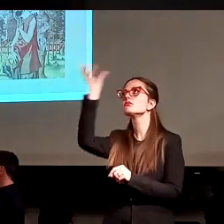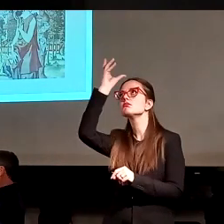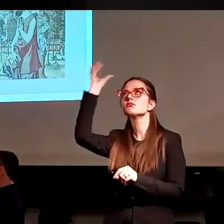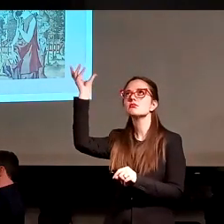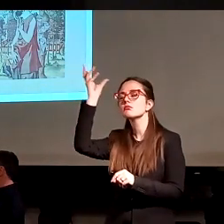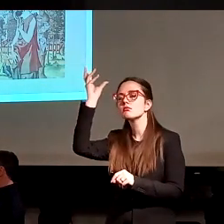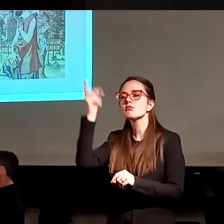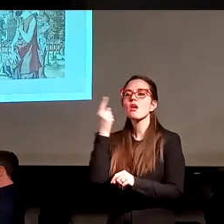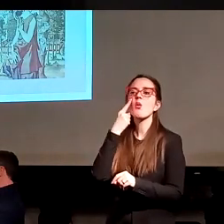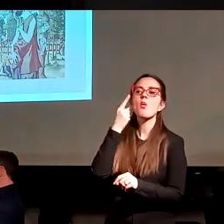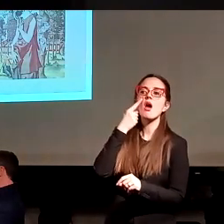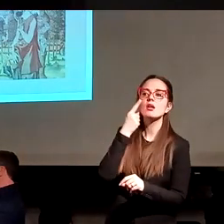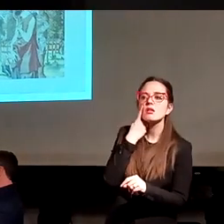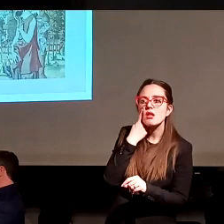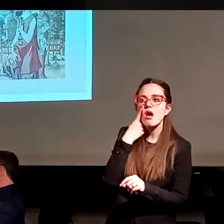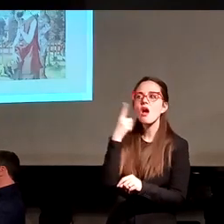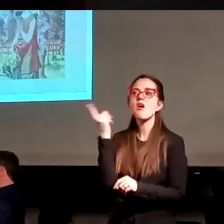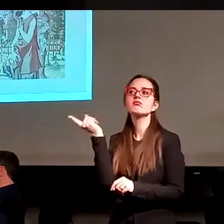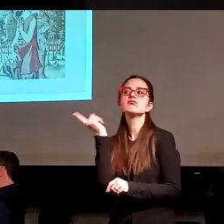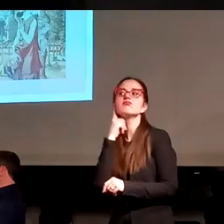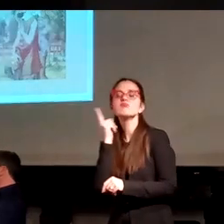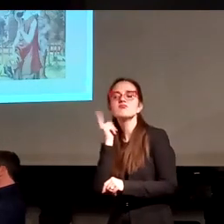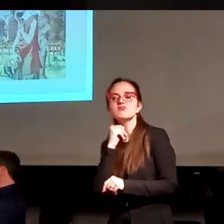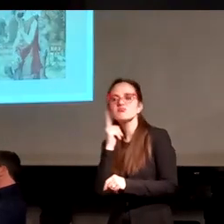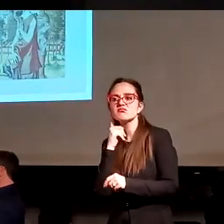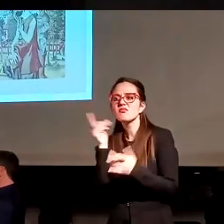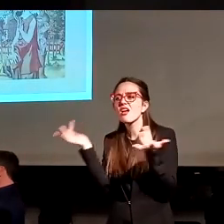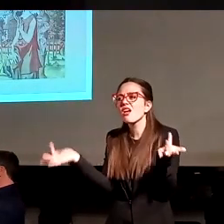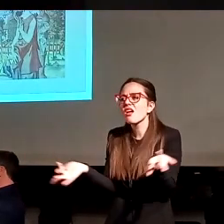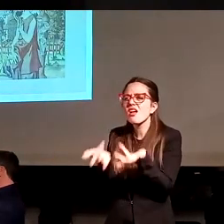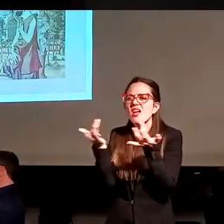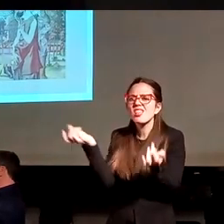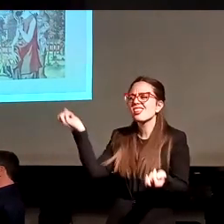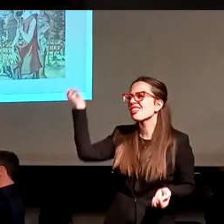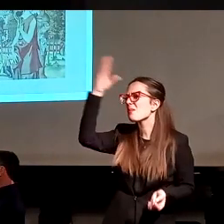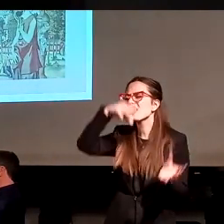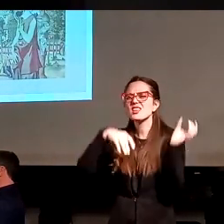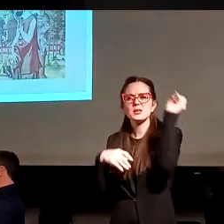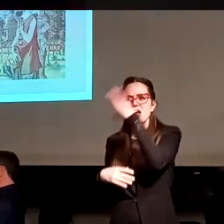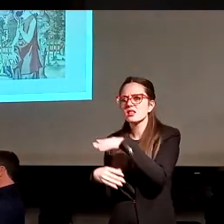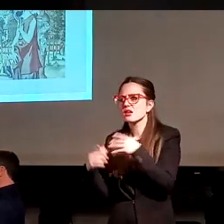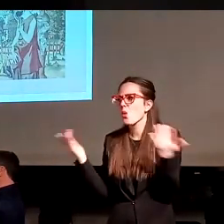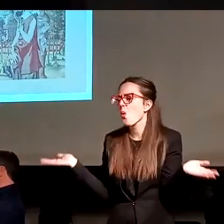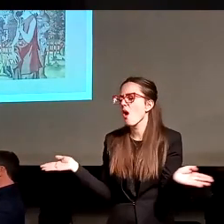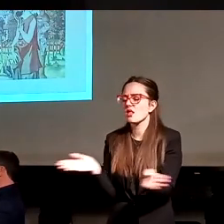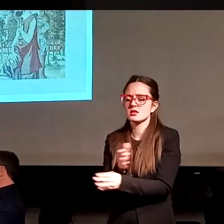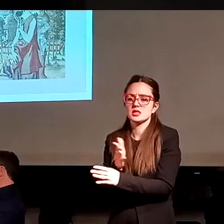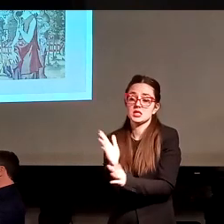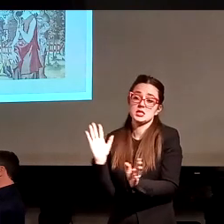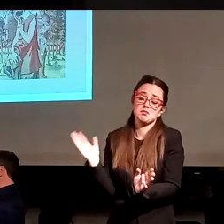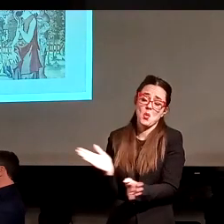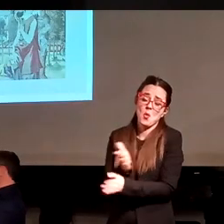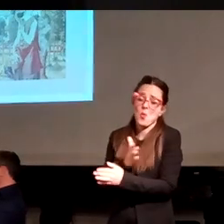guardava si vede ma senza udire si dimenticava di tutto di quasi